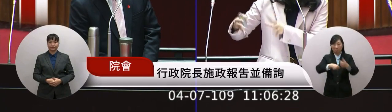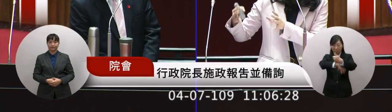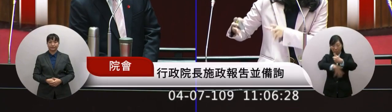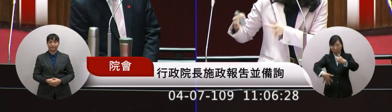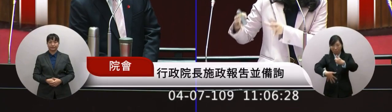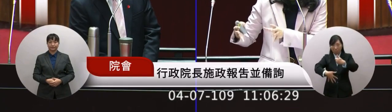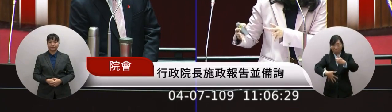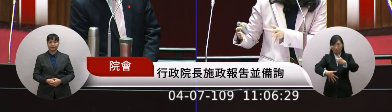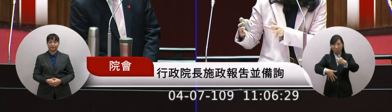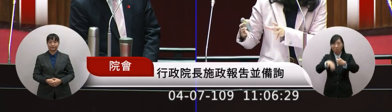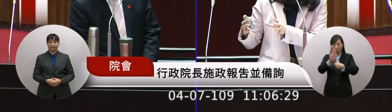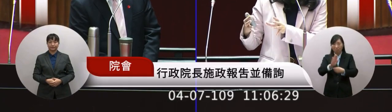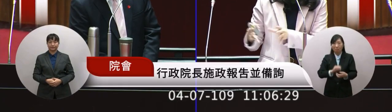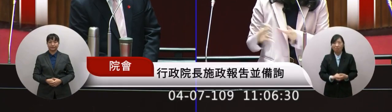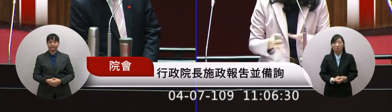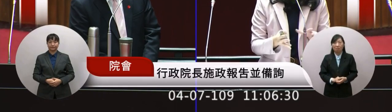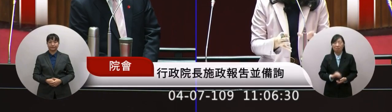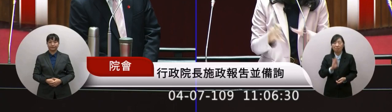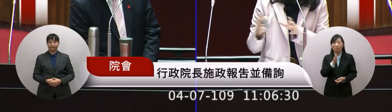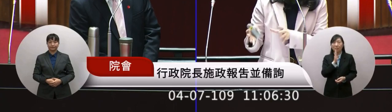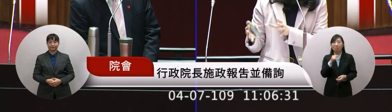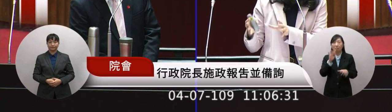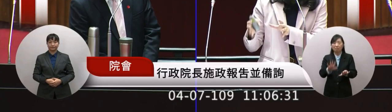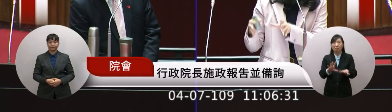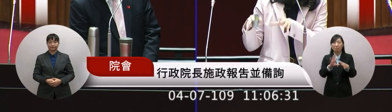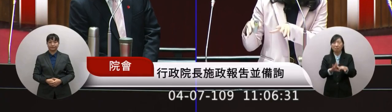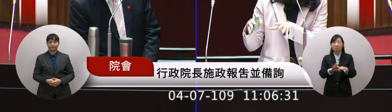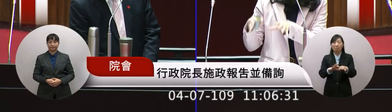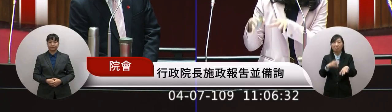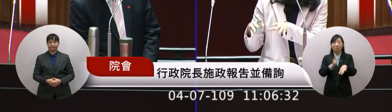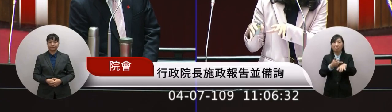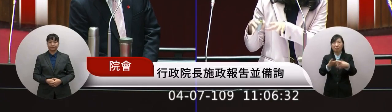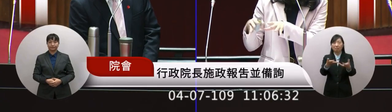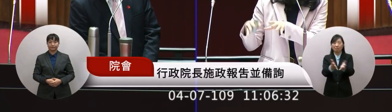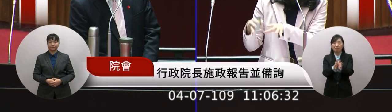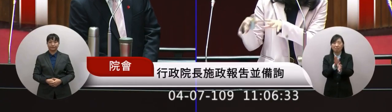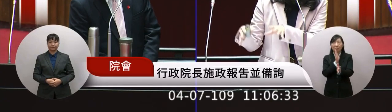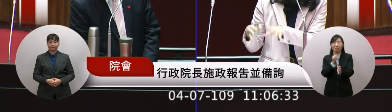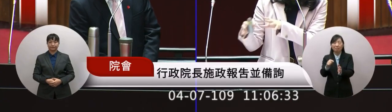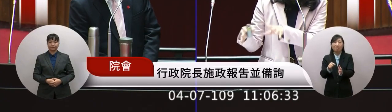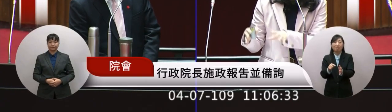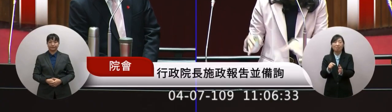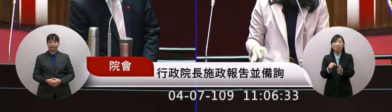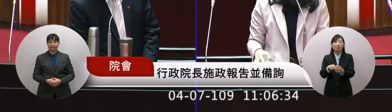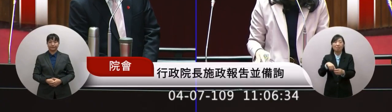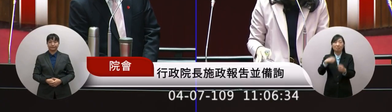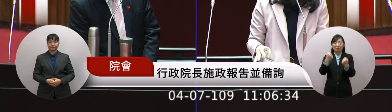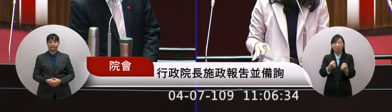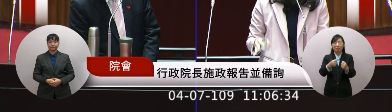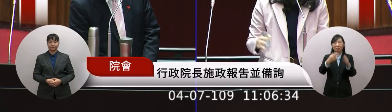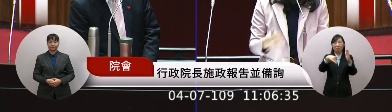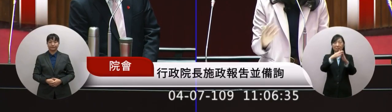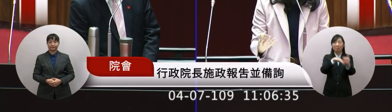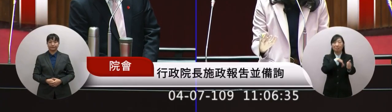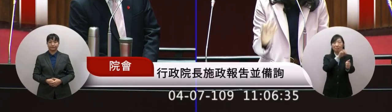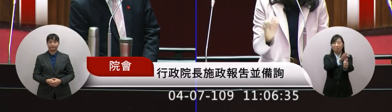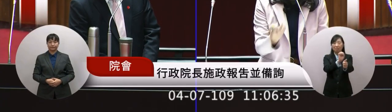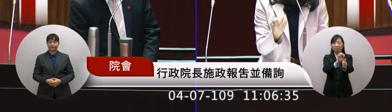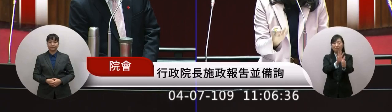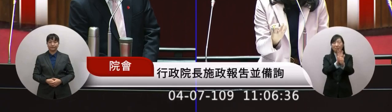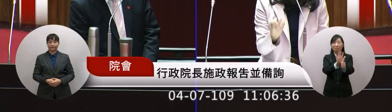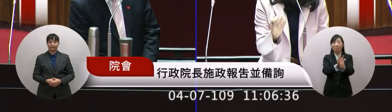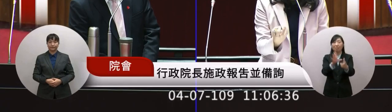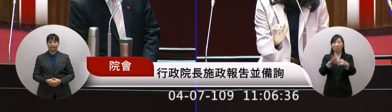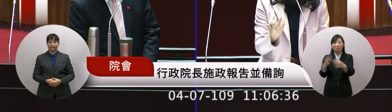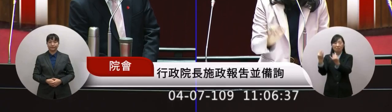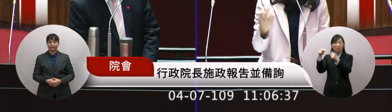个章程在那边，但是现在目前因为科技部它归受限于就是要去做这些学界的推动，所以反而好像看到数位